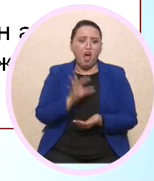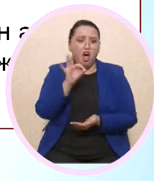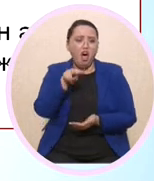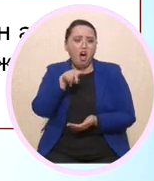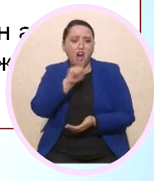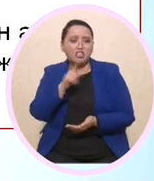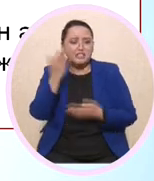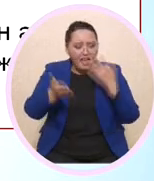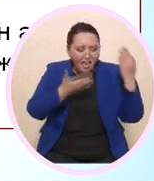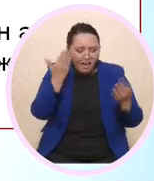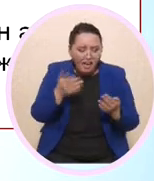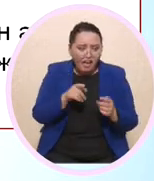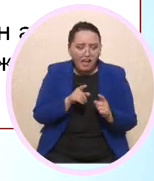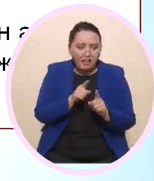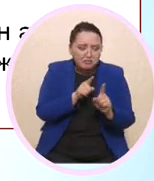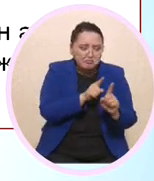хүүхдүүд.